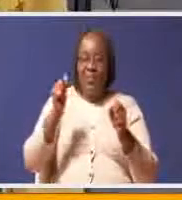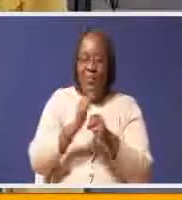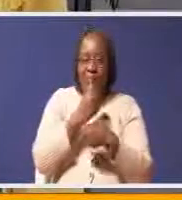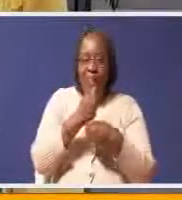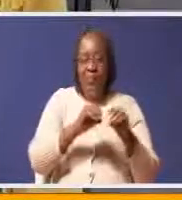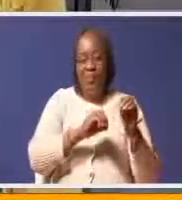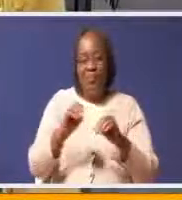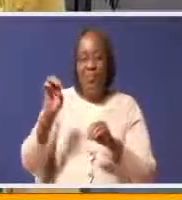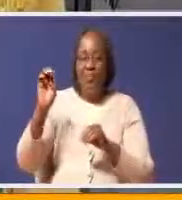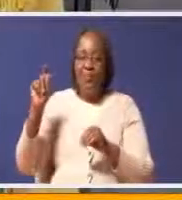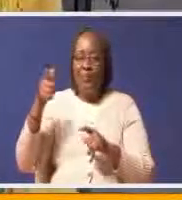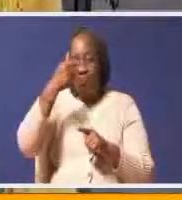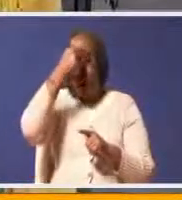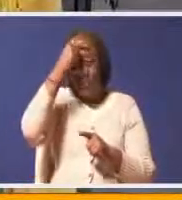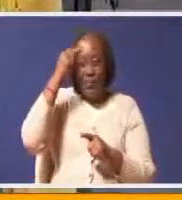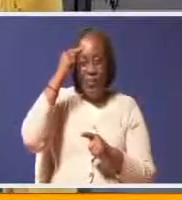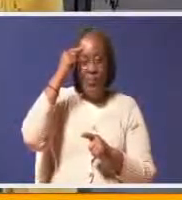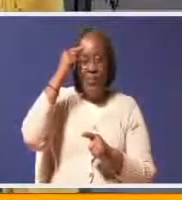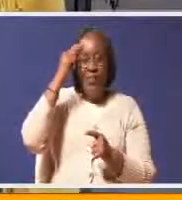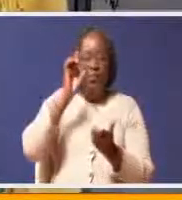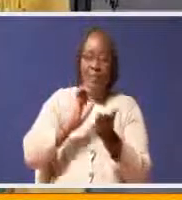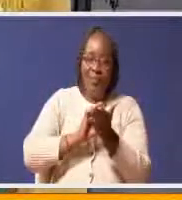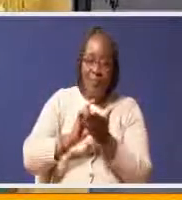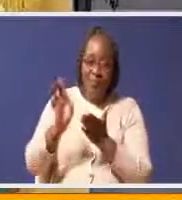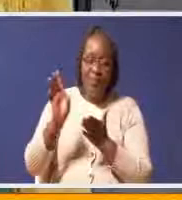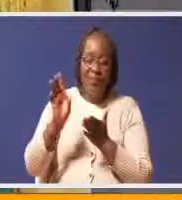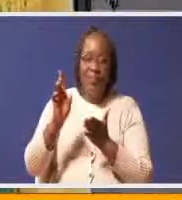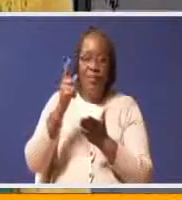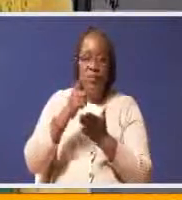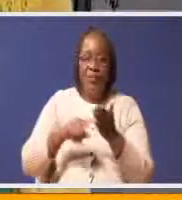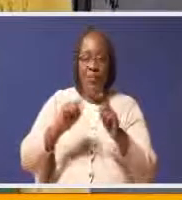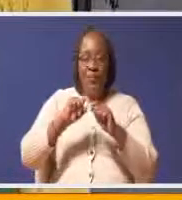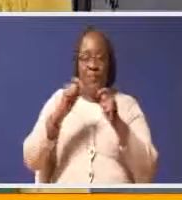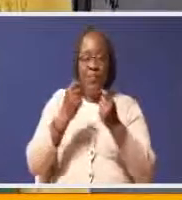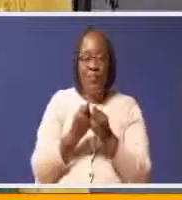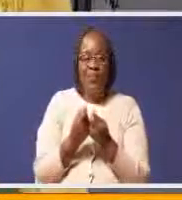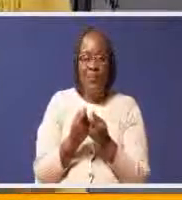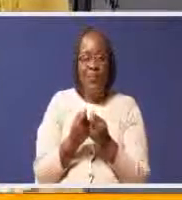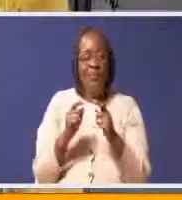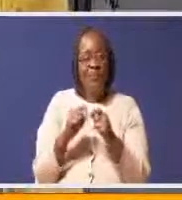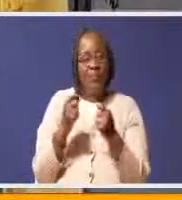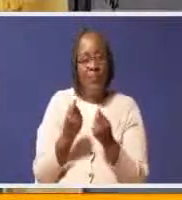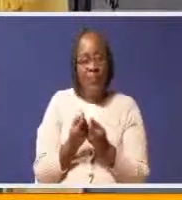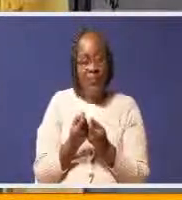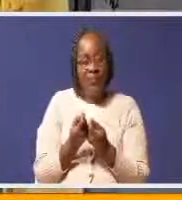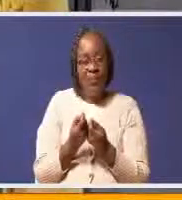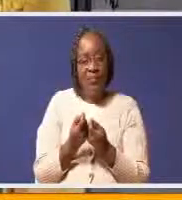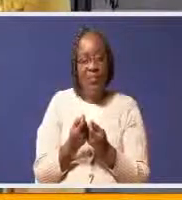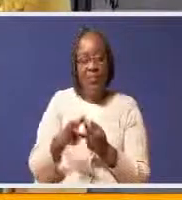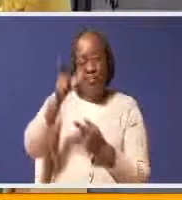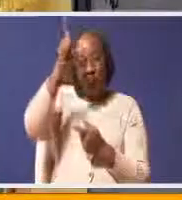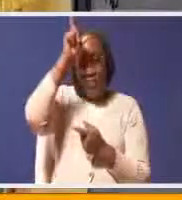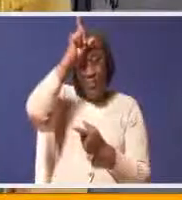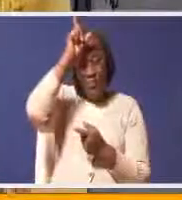kwa ESC kwa sababu ameremove ama amerefti kwa grupu. Hiyo grupu ni mpango ya kienyeji